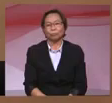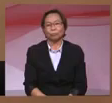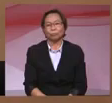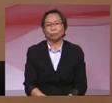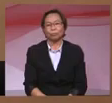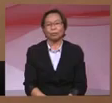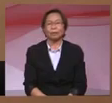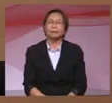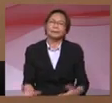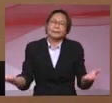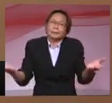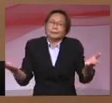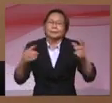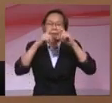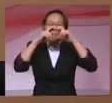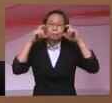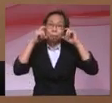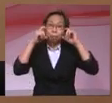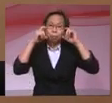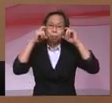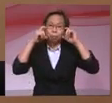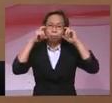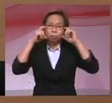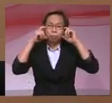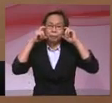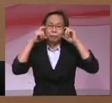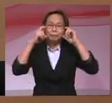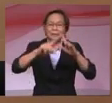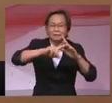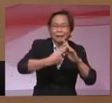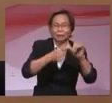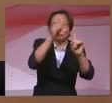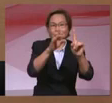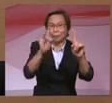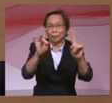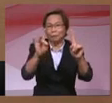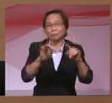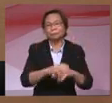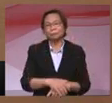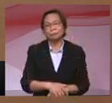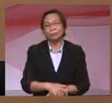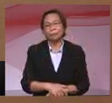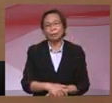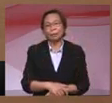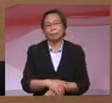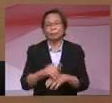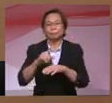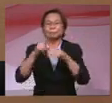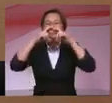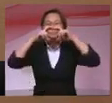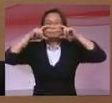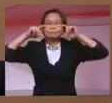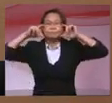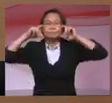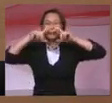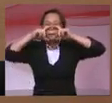mengenai pelitup muka ataupun face mask. Bermula 1 Ogos, pemakaian face